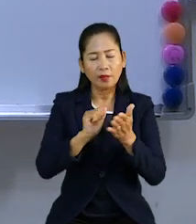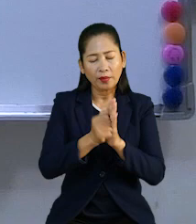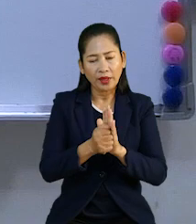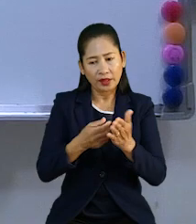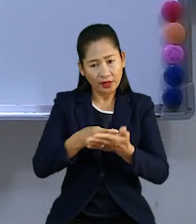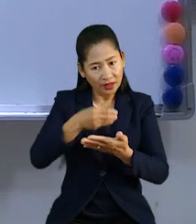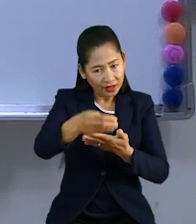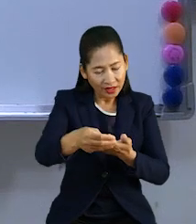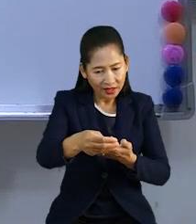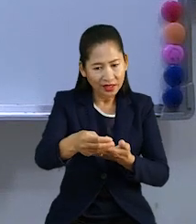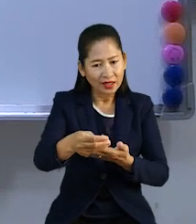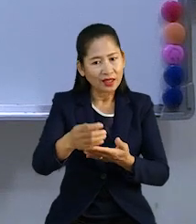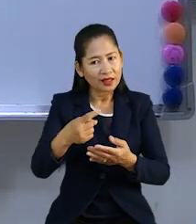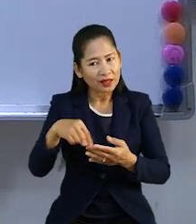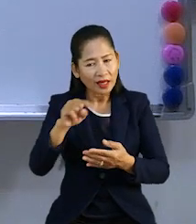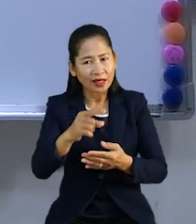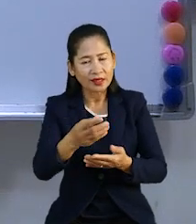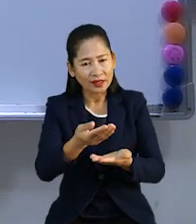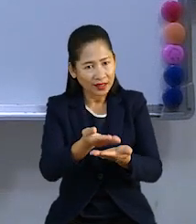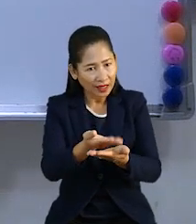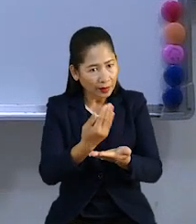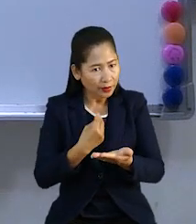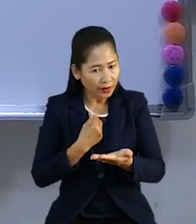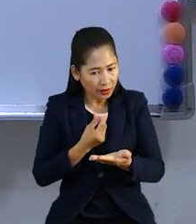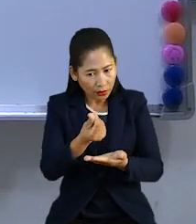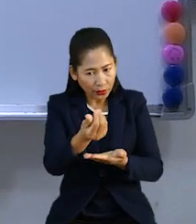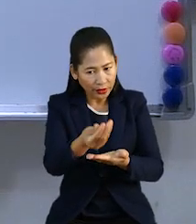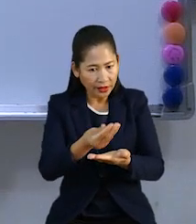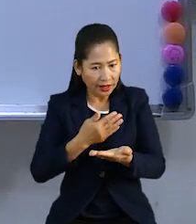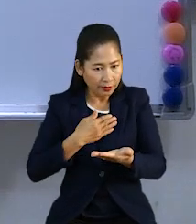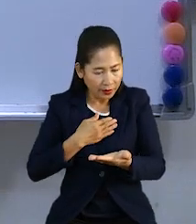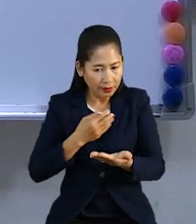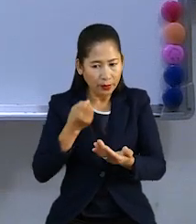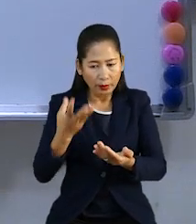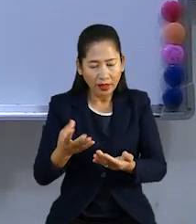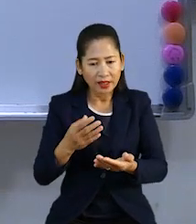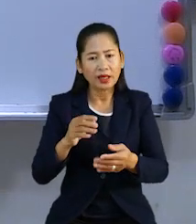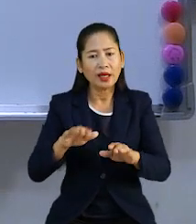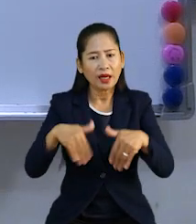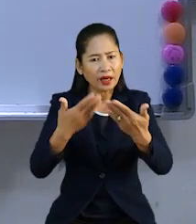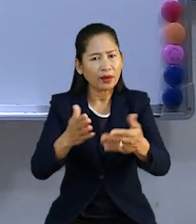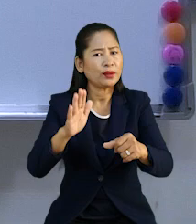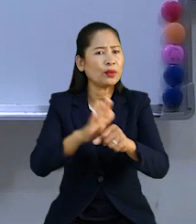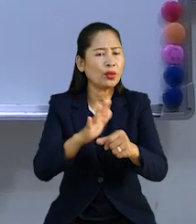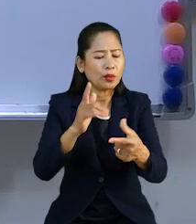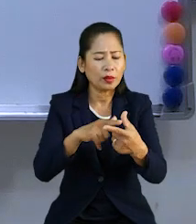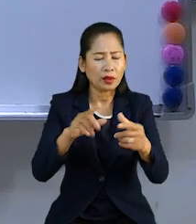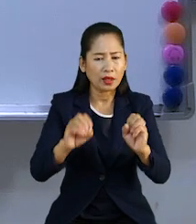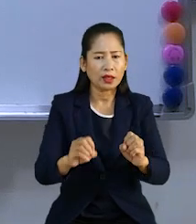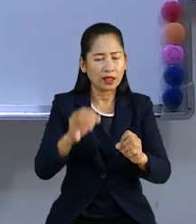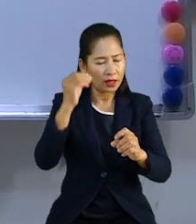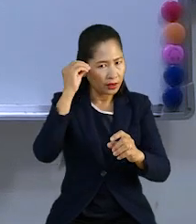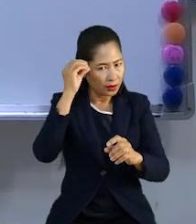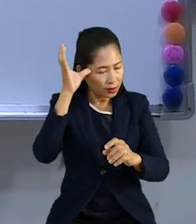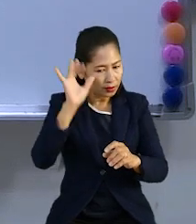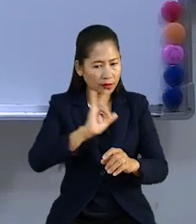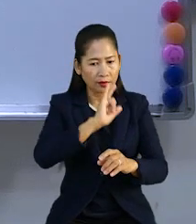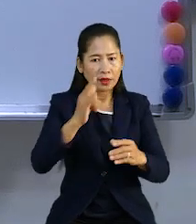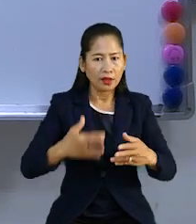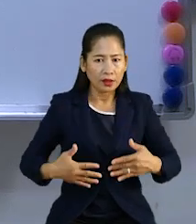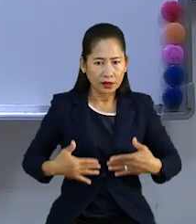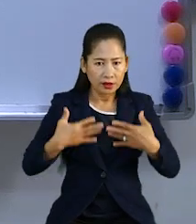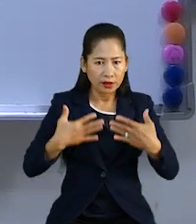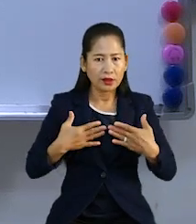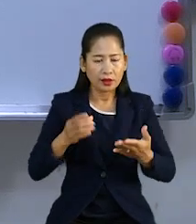để con từ tình kế ta kì trời áp ở dương bà màn hai lùi để dương áo từ kế nâng cổ rụp được tì chà nâng ai vô chùm này đằng đi từ bà nơi khả